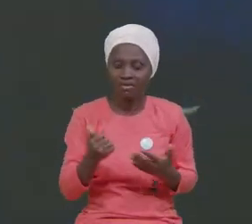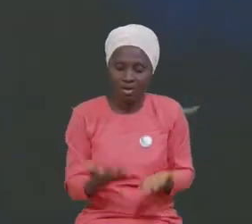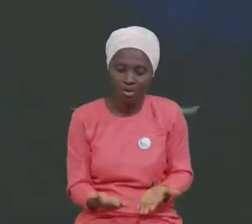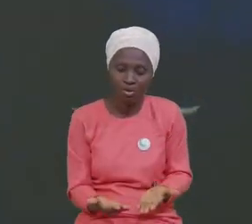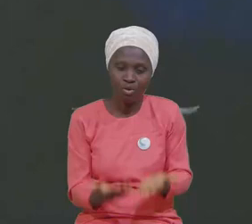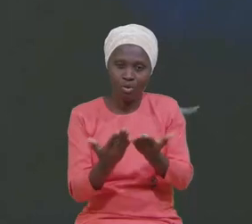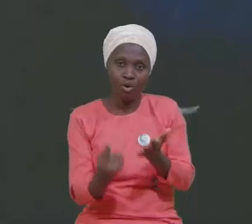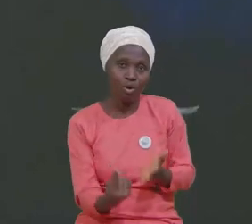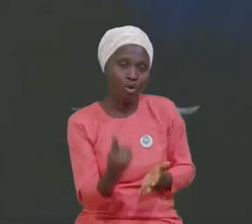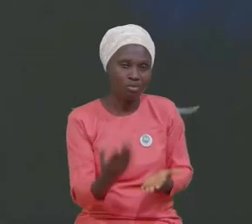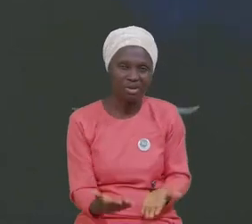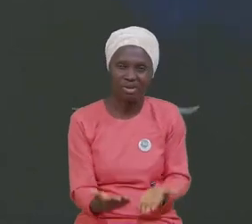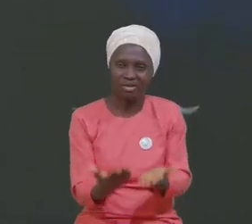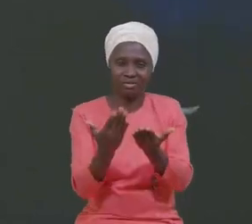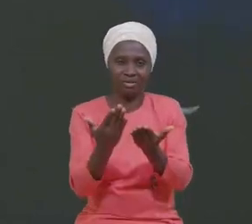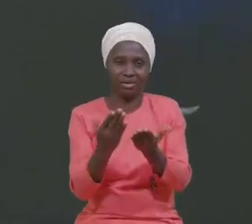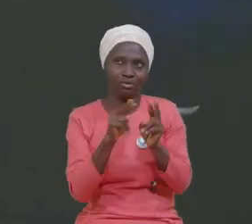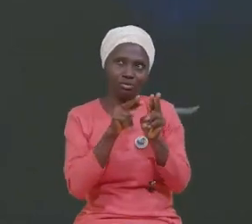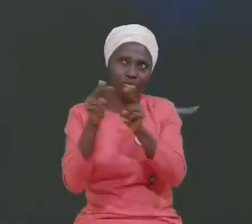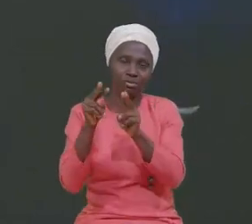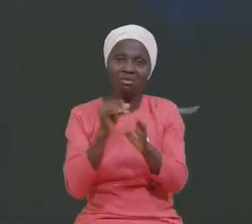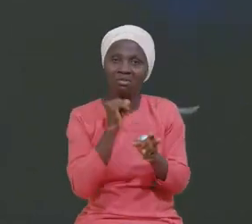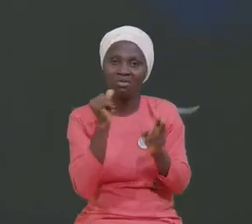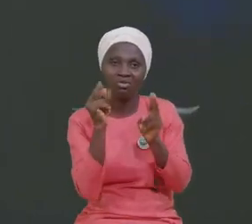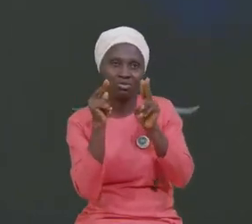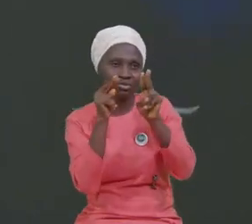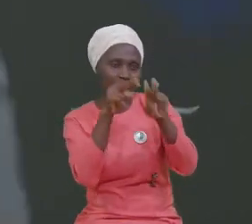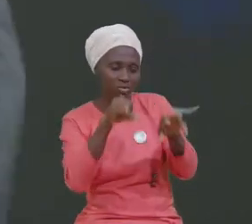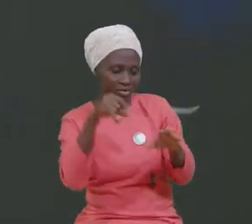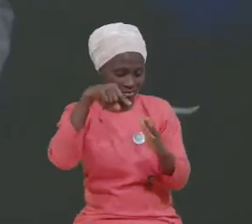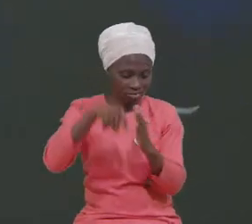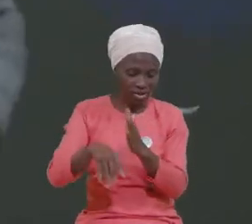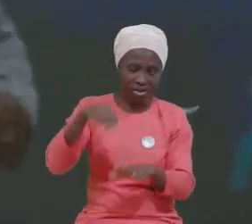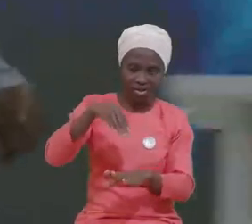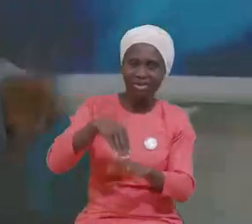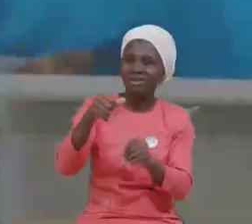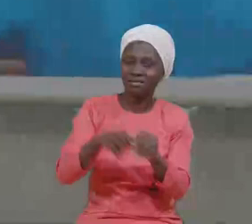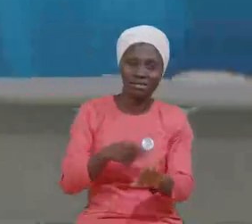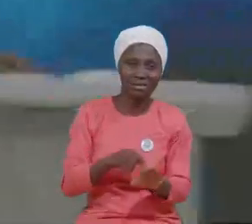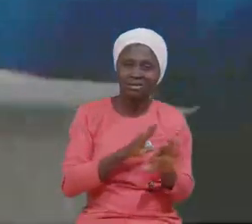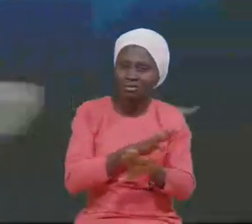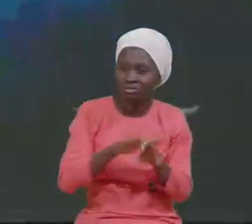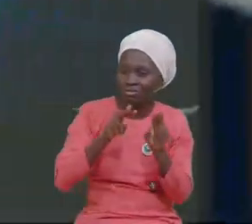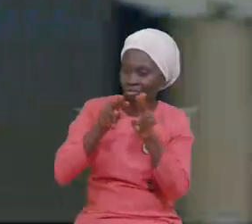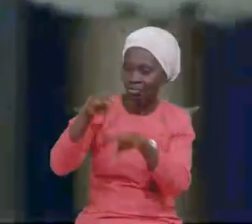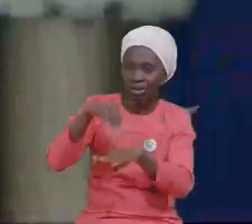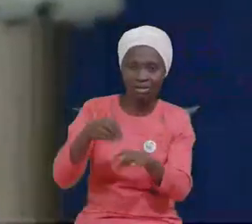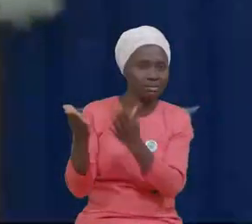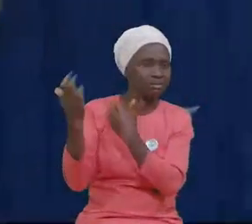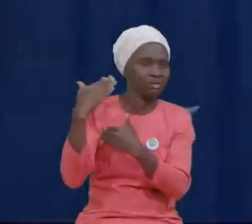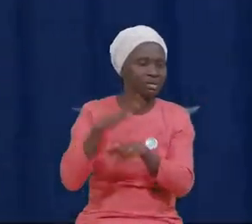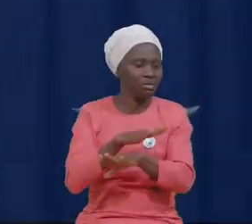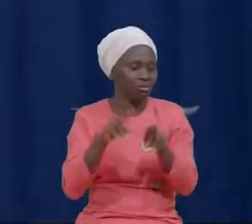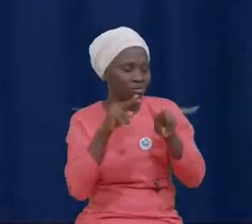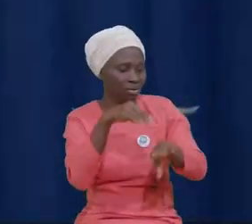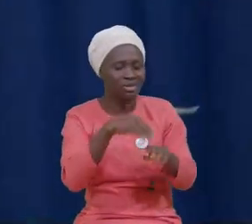les regards levés. Il n'a pas les yeux baissés. Il ne regarde pas le passé. Il ne